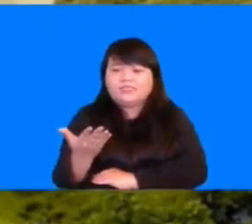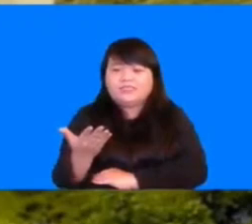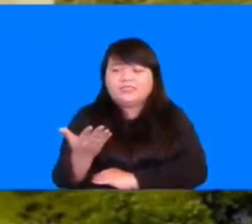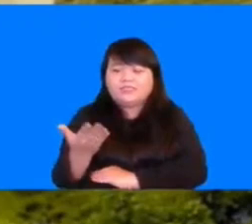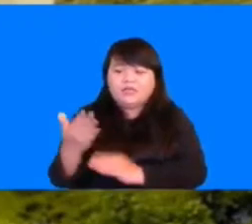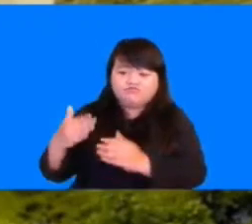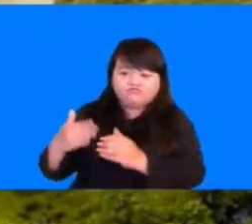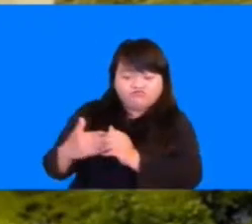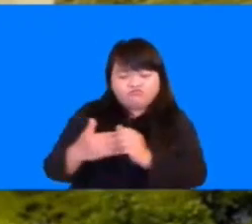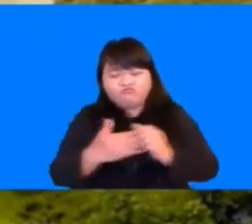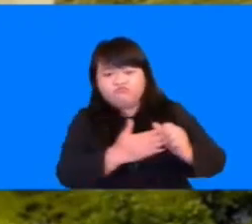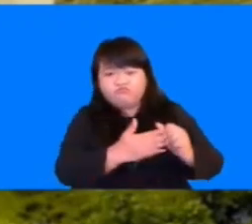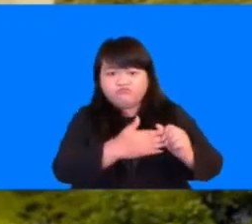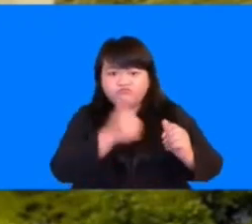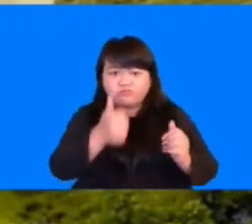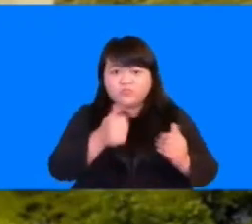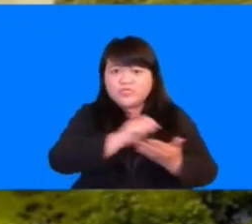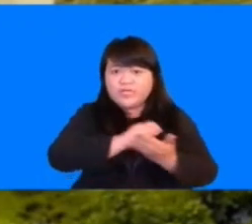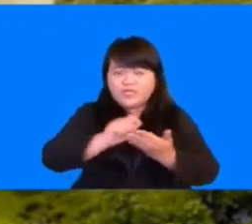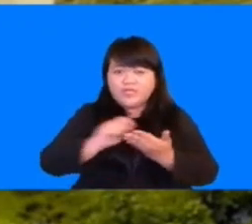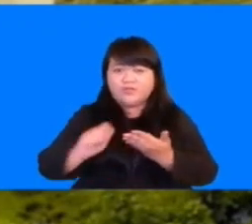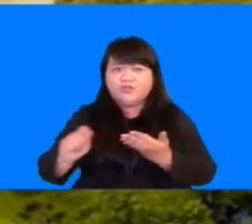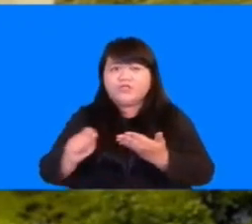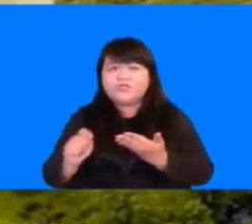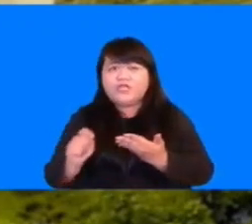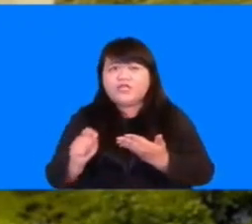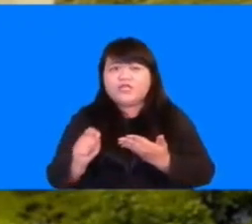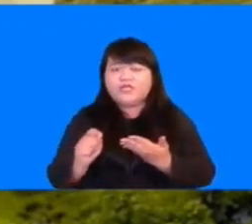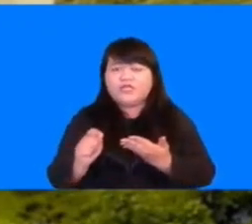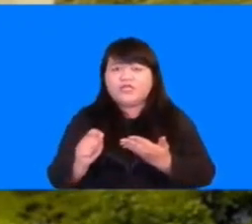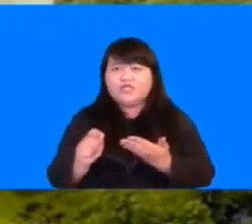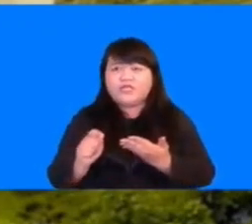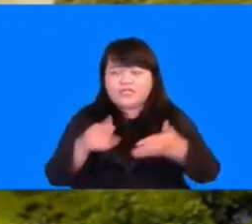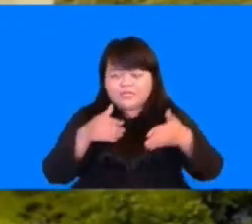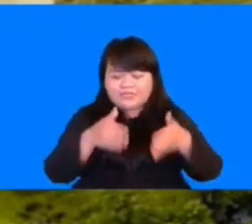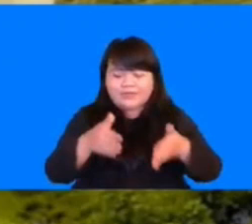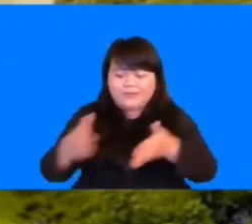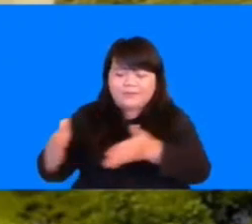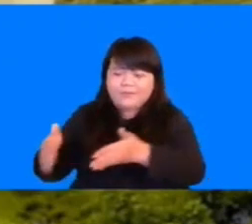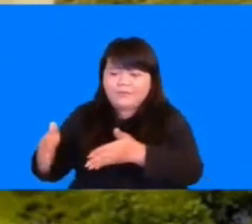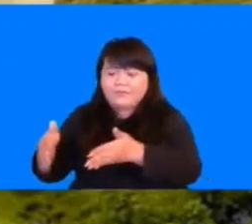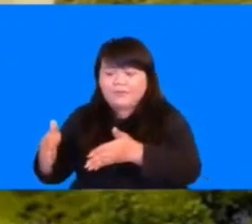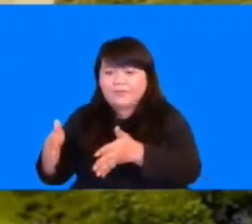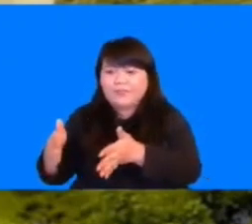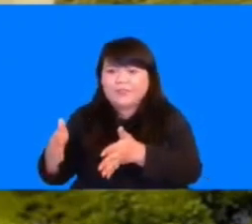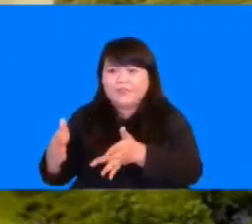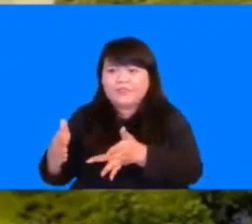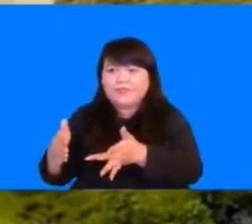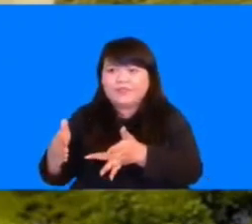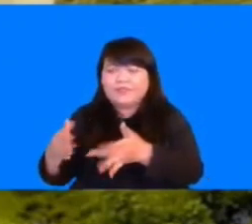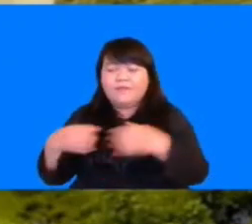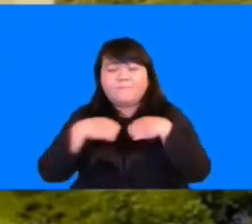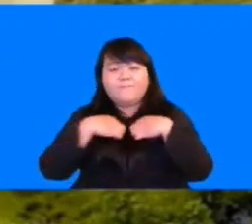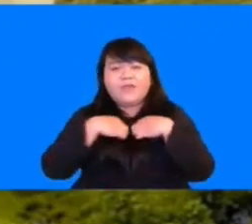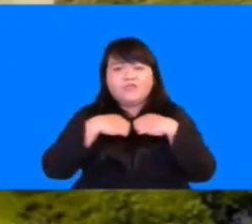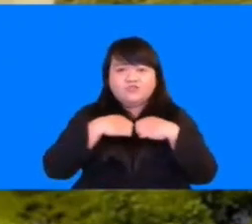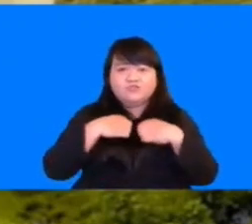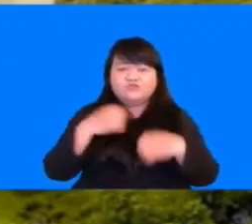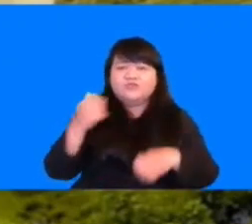pioneer. Dan itu hanya dituliskan di setiap helai pakaian.